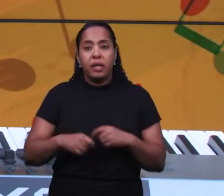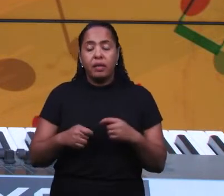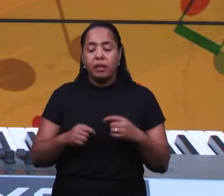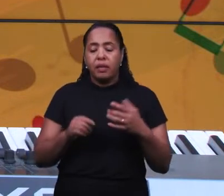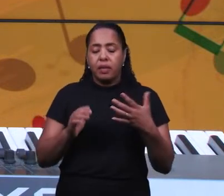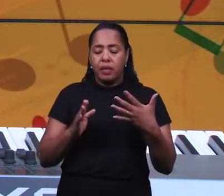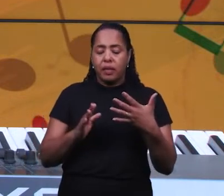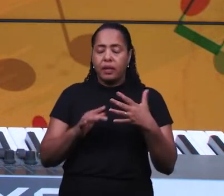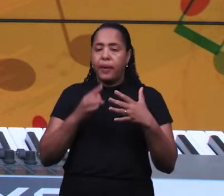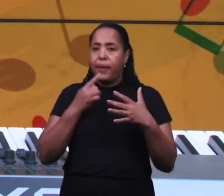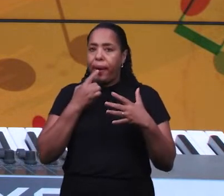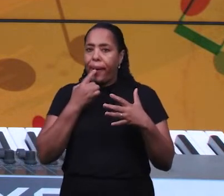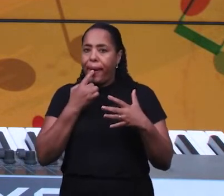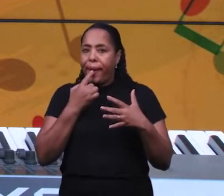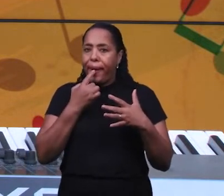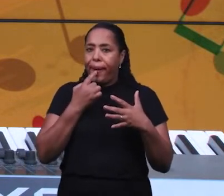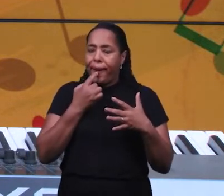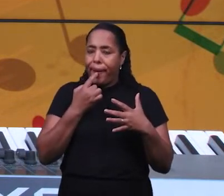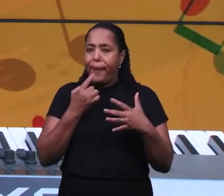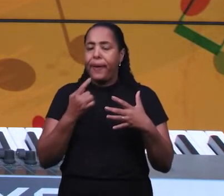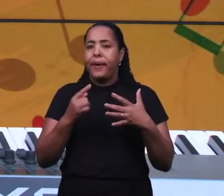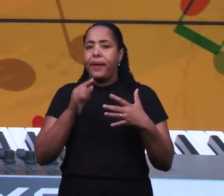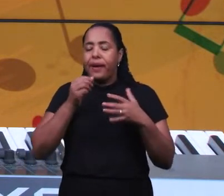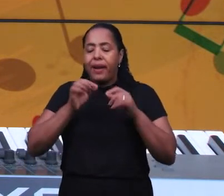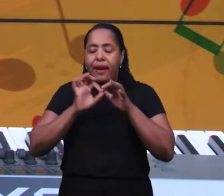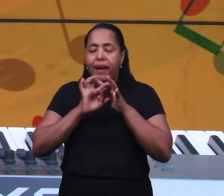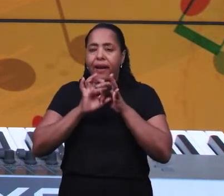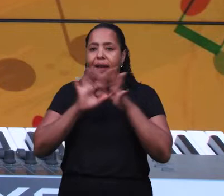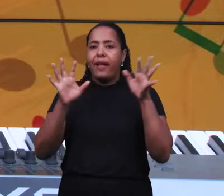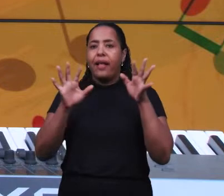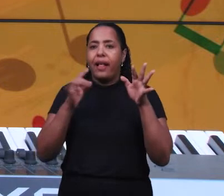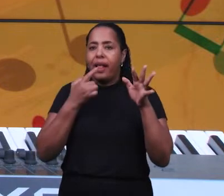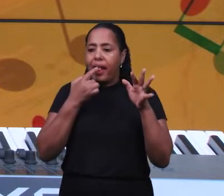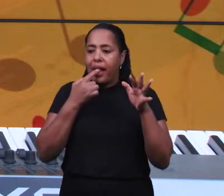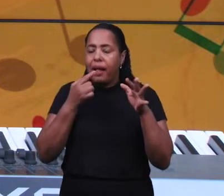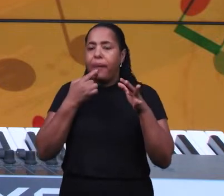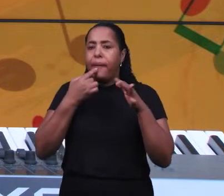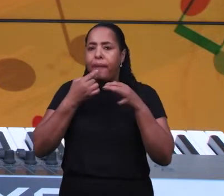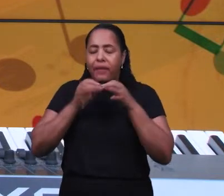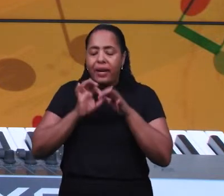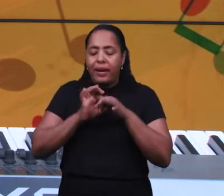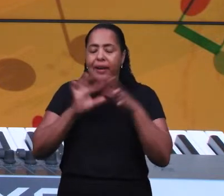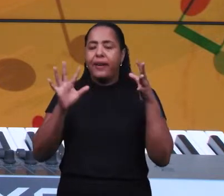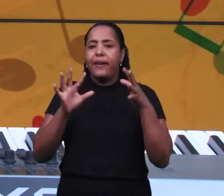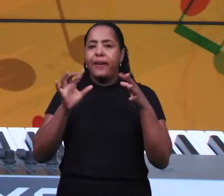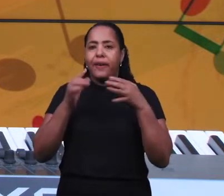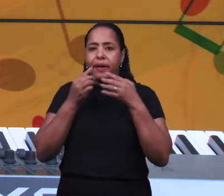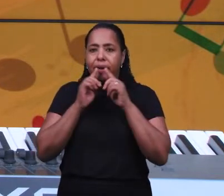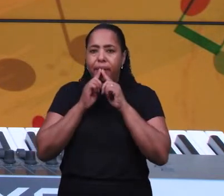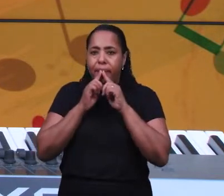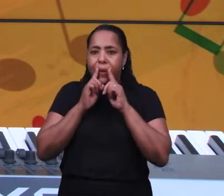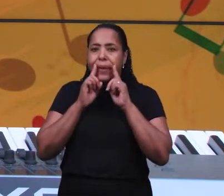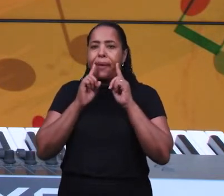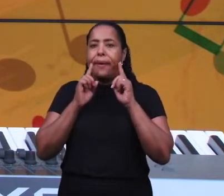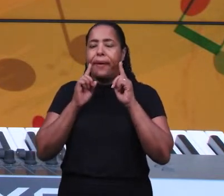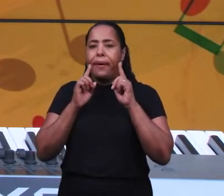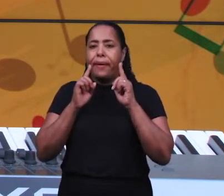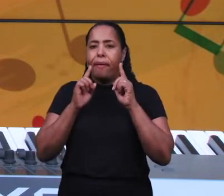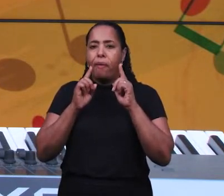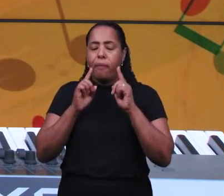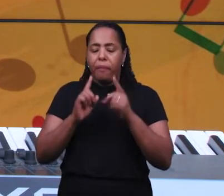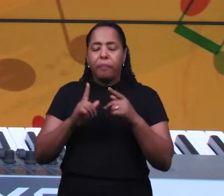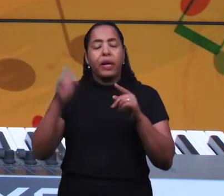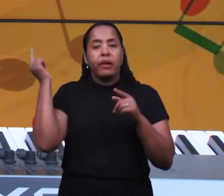Et vous avez besoin de laisser un espace dans votre bouche libre, de langue, un espace plus